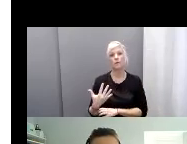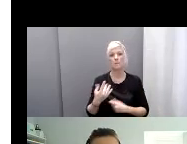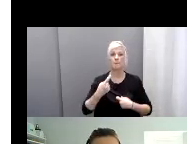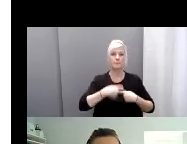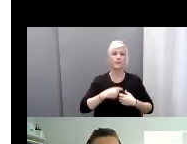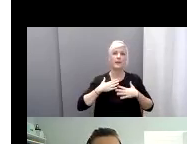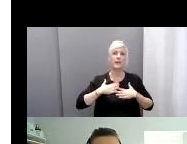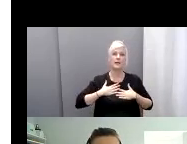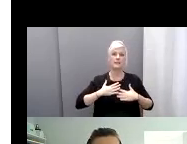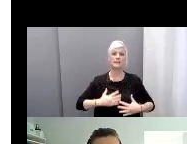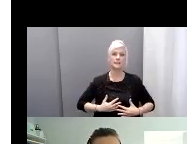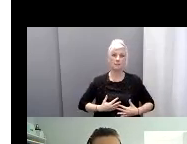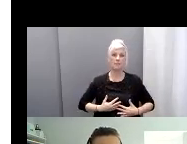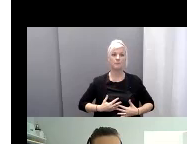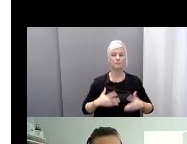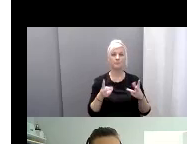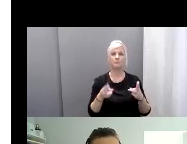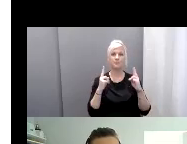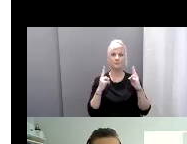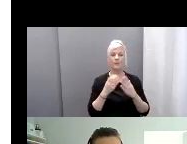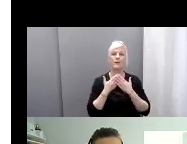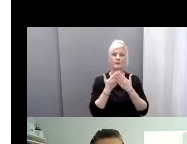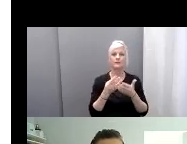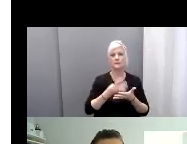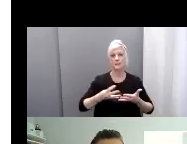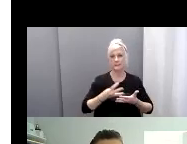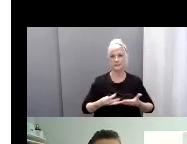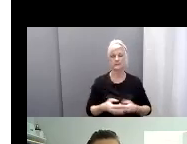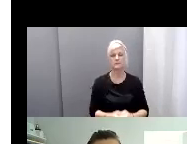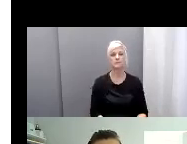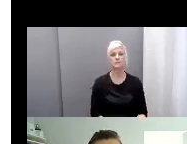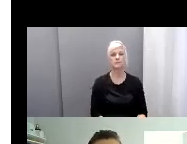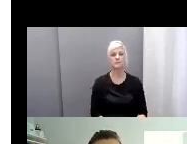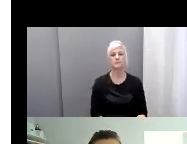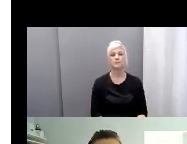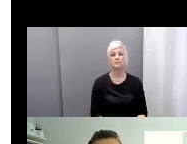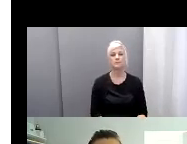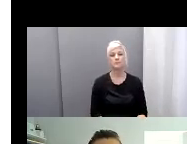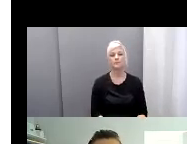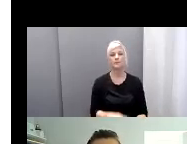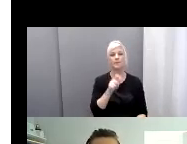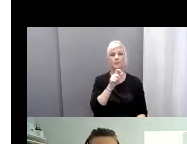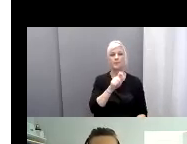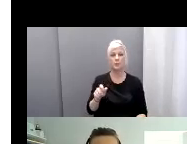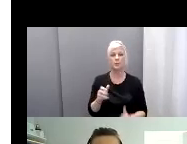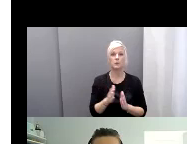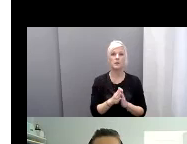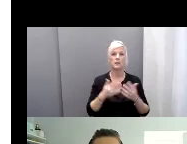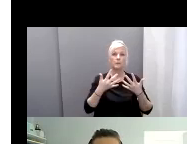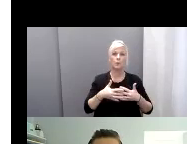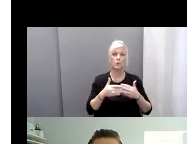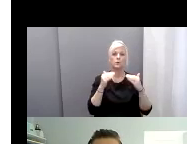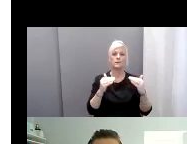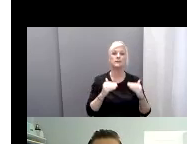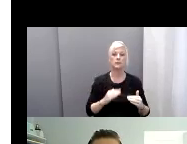Och där står det att Personer med funktionsnedsättning har rätt att